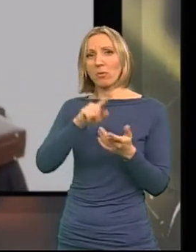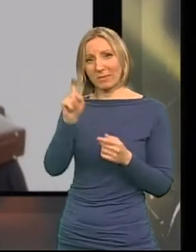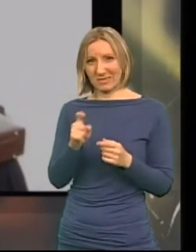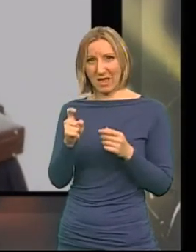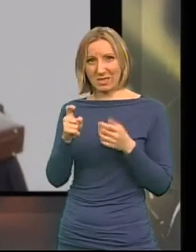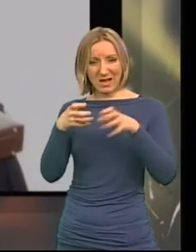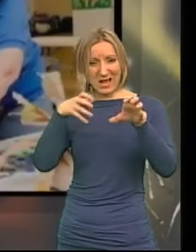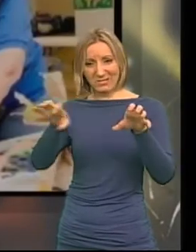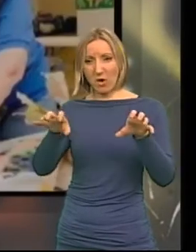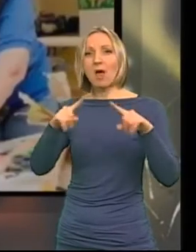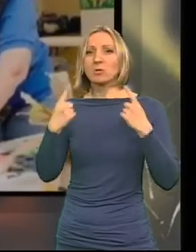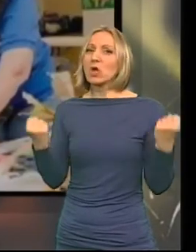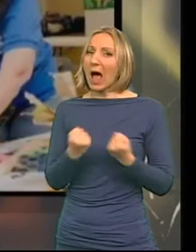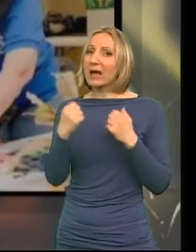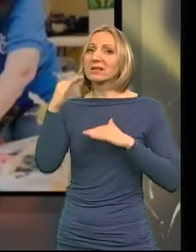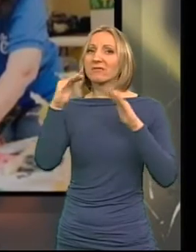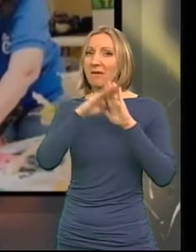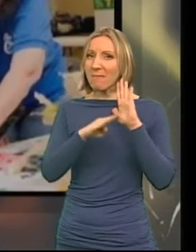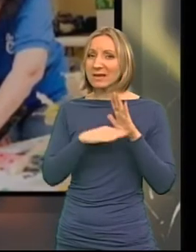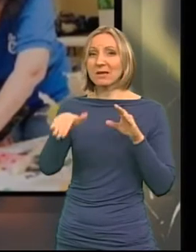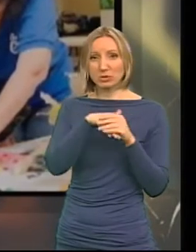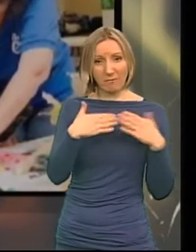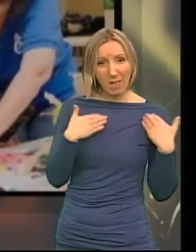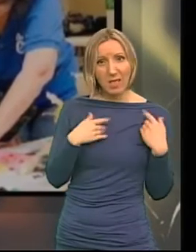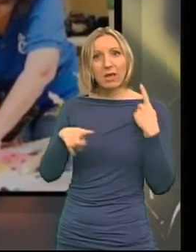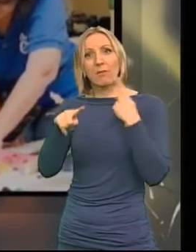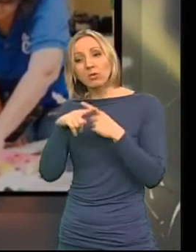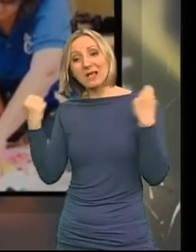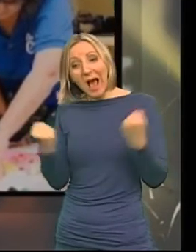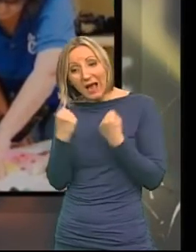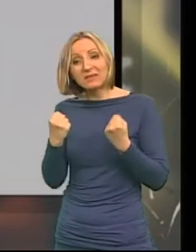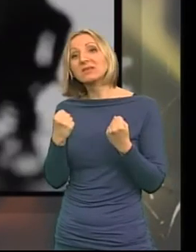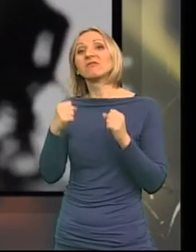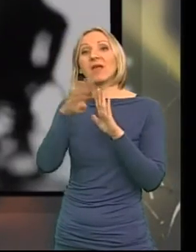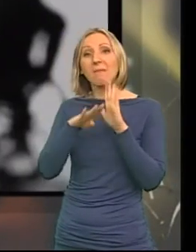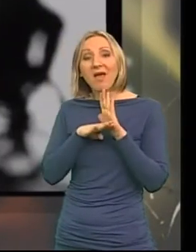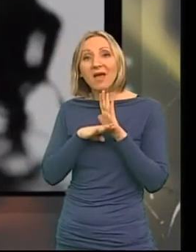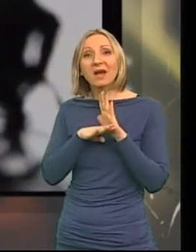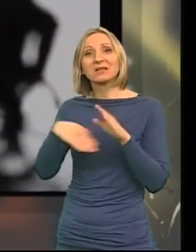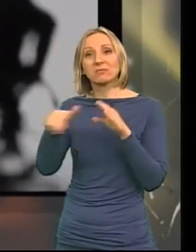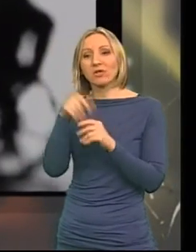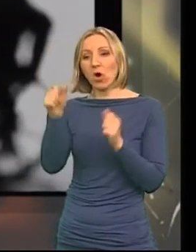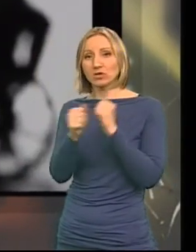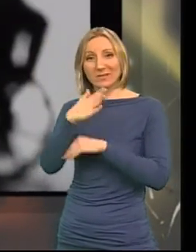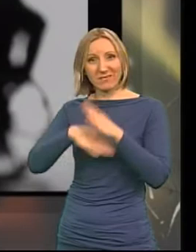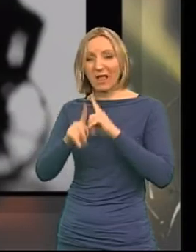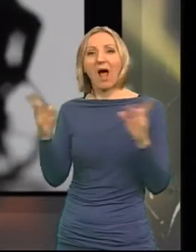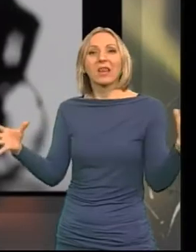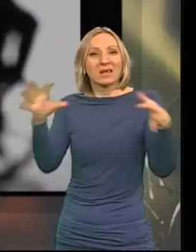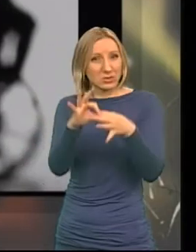pa postoje aktivne mere zapošljavanja mladih i aktivne mere zapošljavanja osoba sa invaliditetom, ali se one često ne